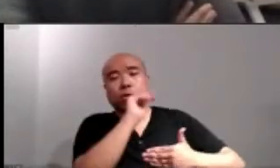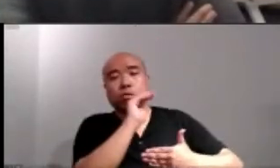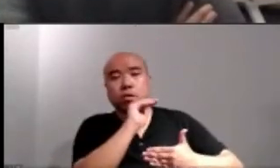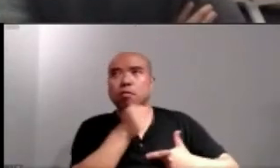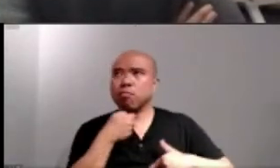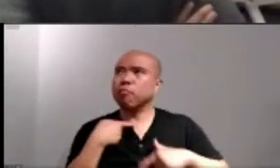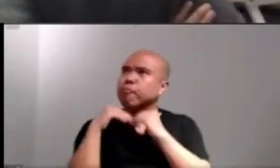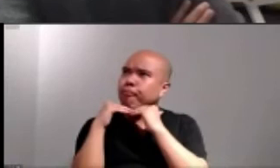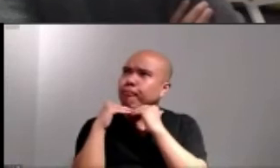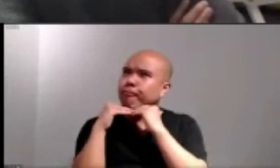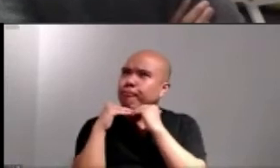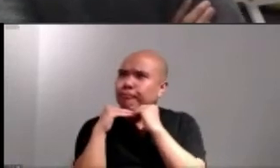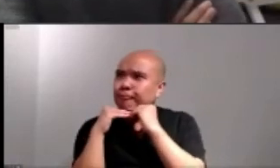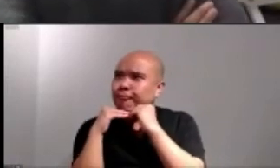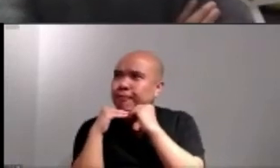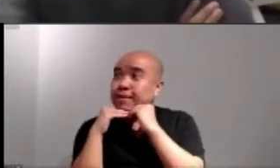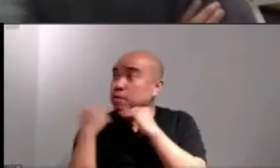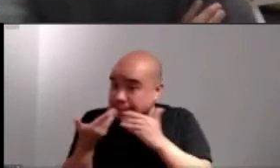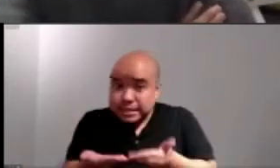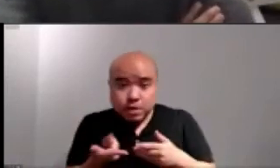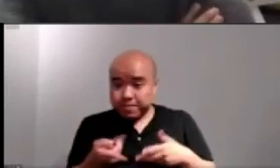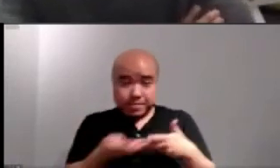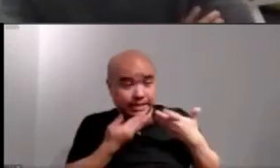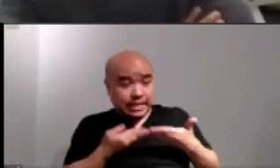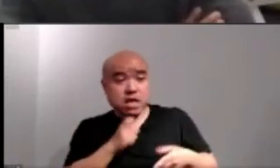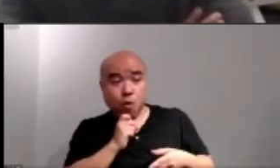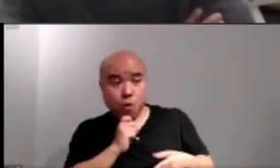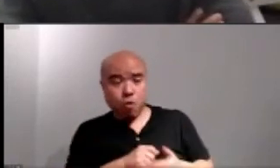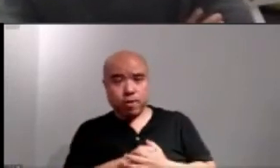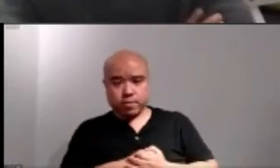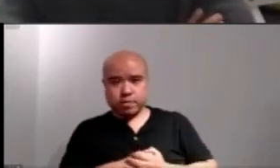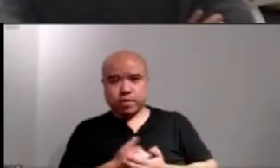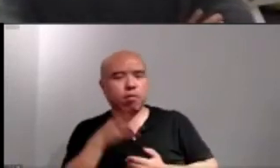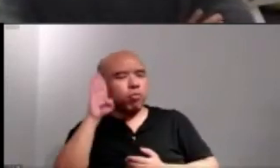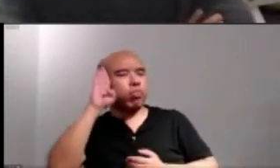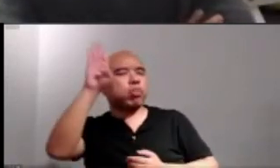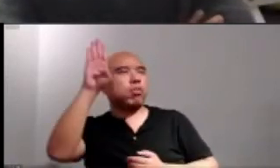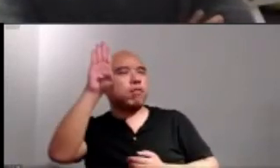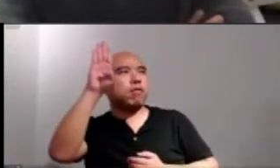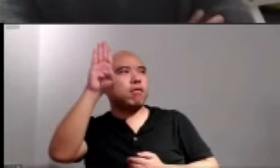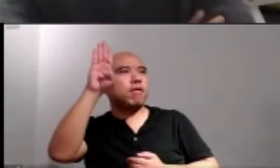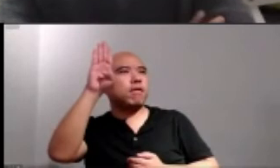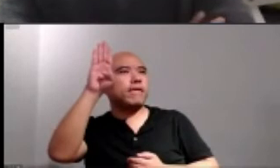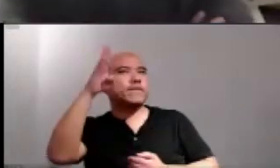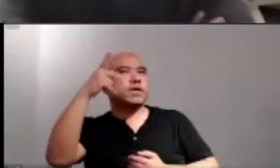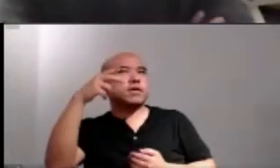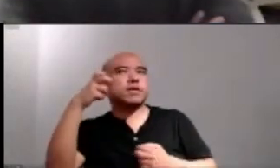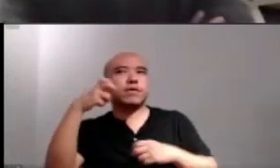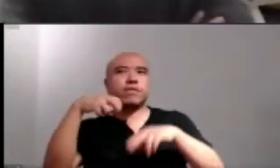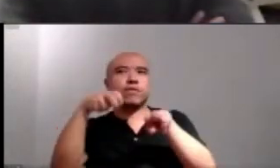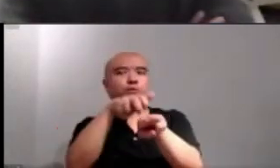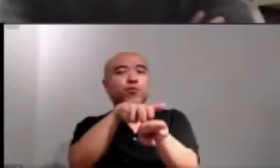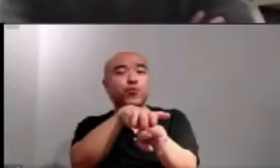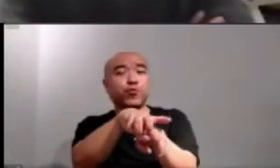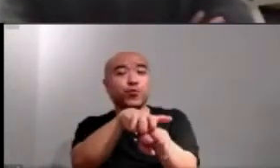日，定系实现紧噶咯？实现紧啦，即系呢个未来嘅火车，相信大家都喺呢个车上面都冇得走